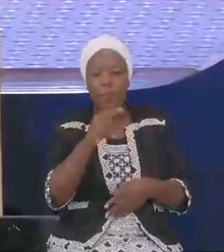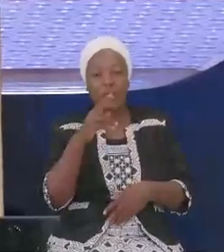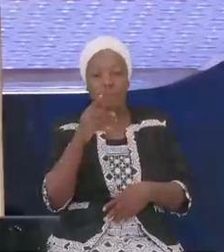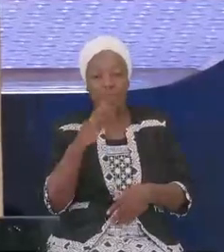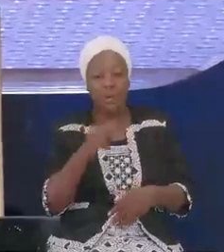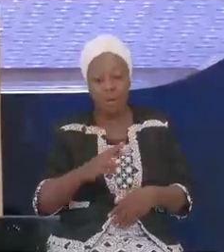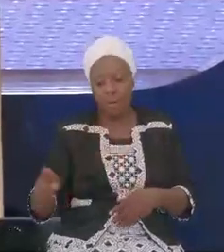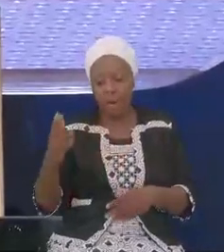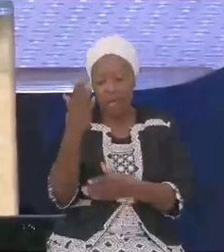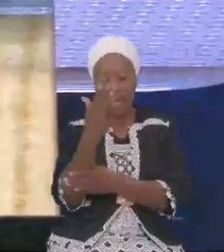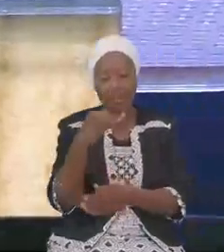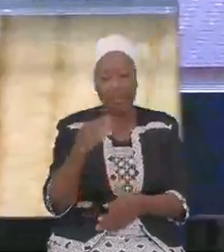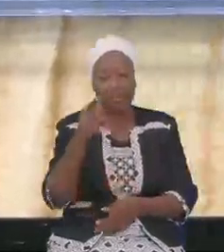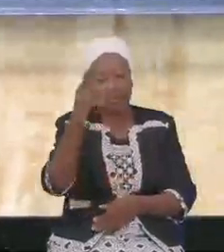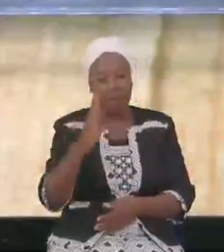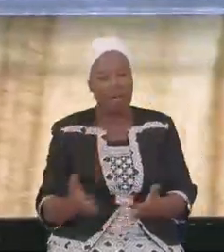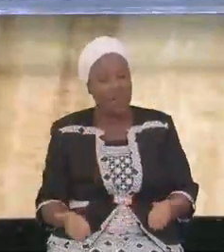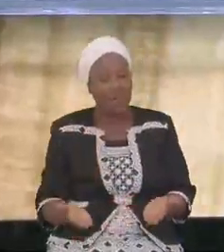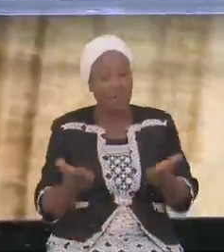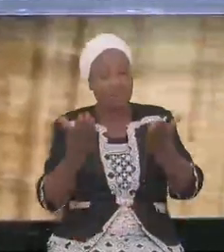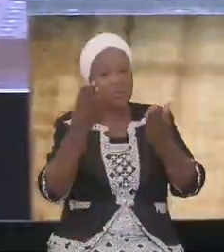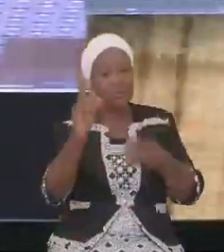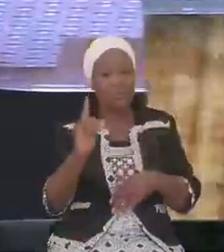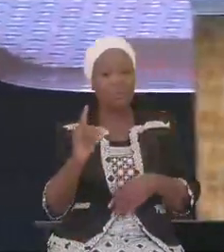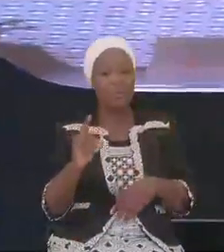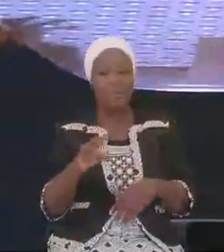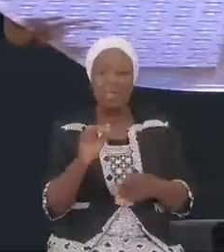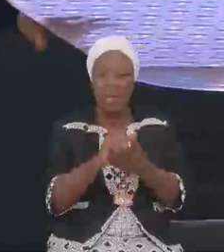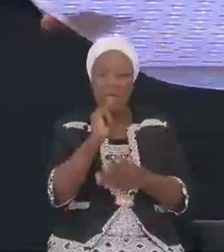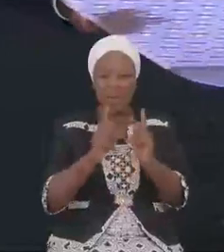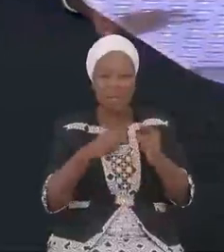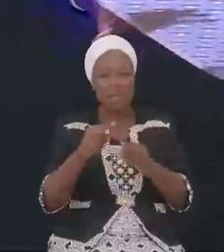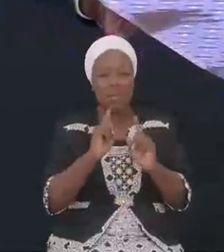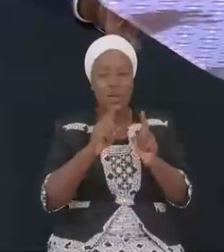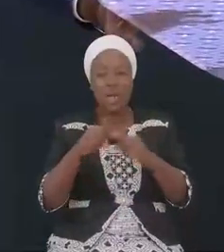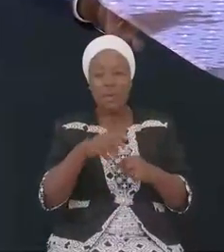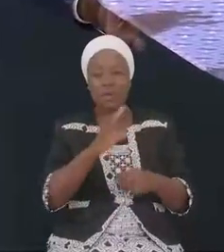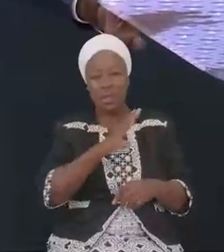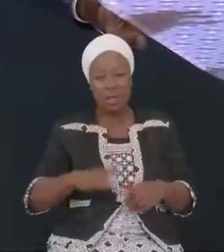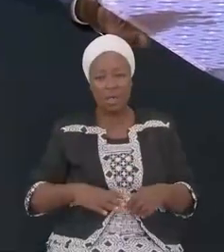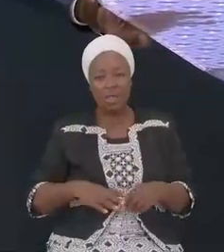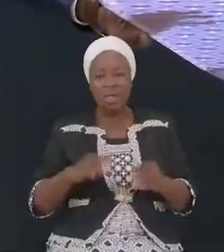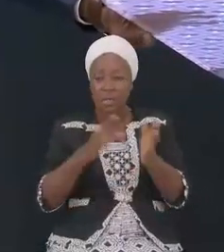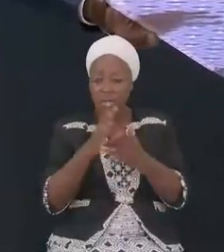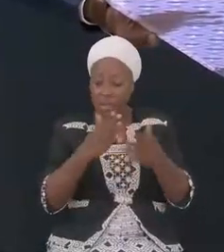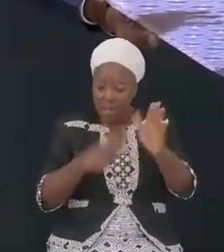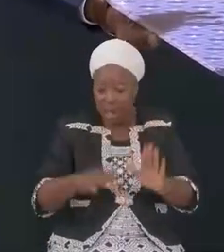par la droite de Dieu, cela parle de Christ. Il est mort pour nos péchés. Il